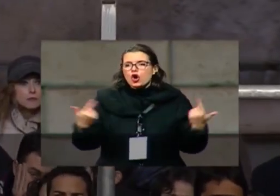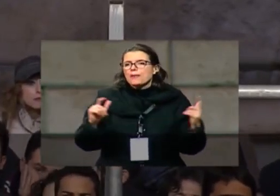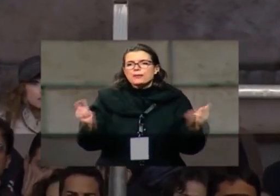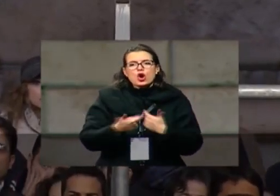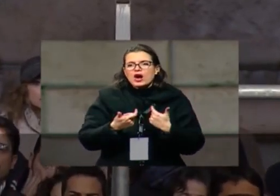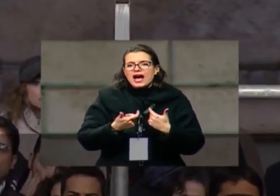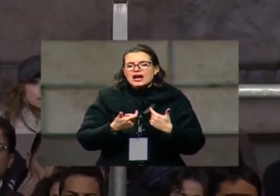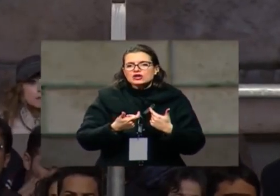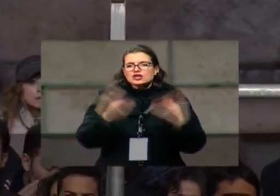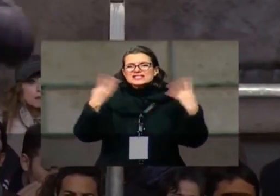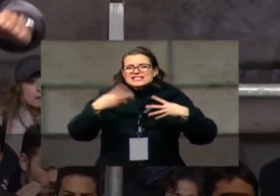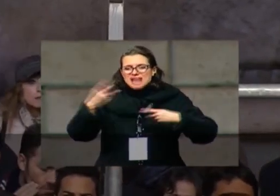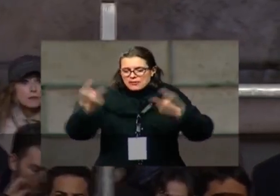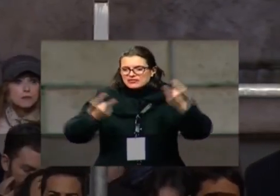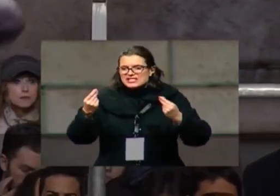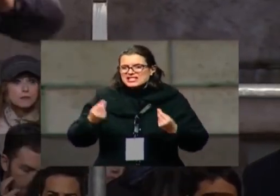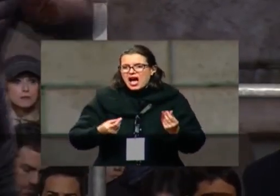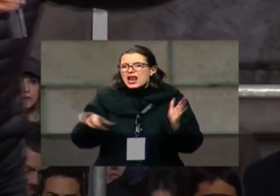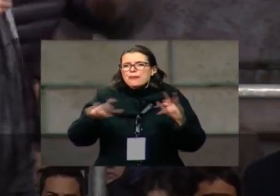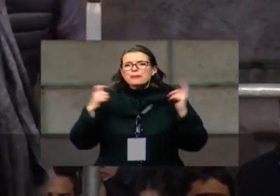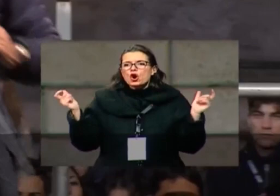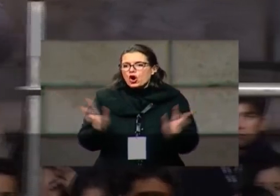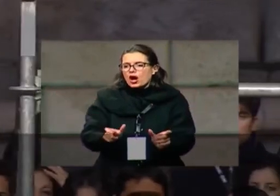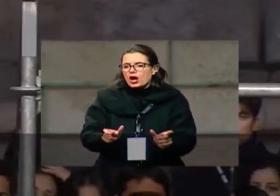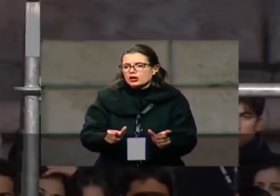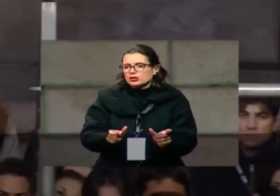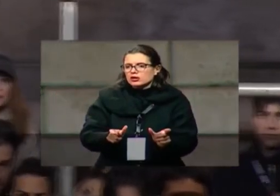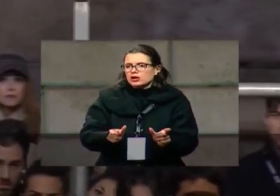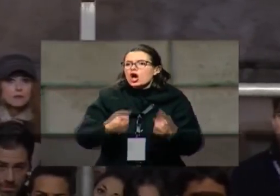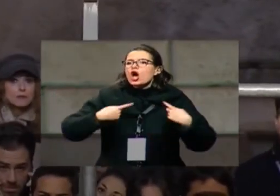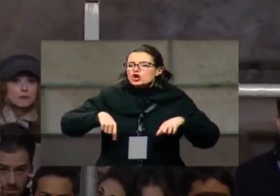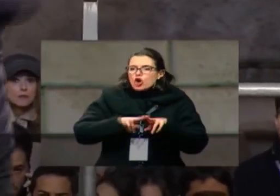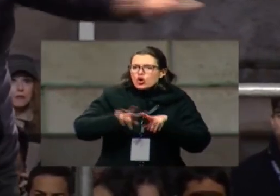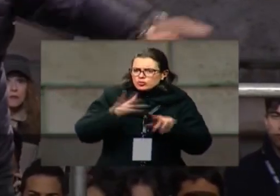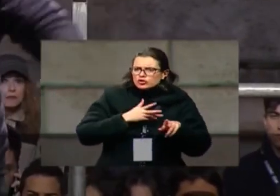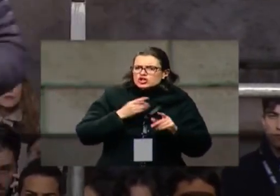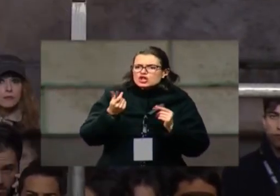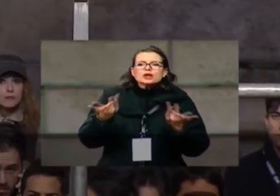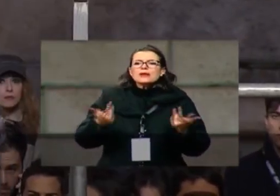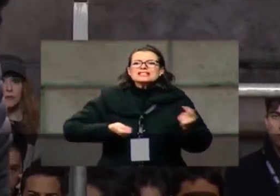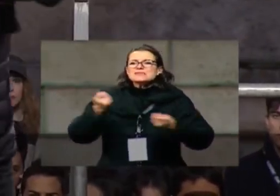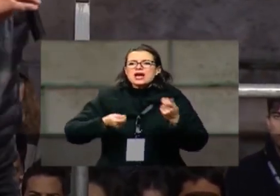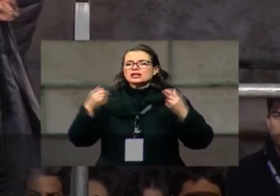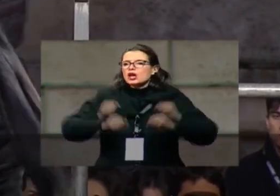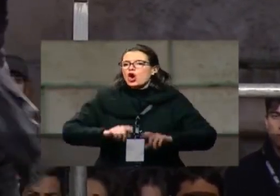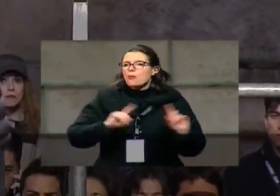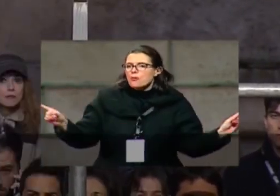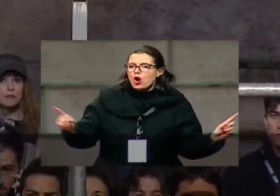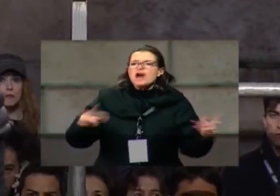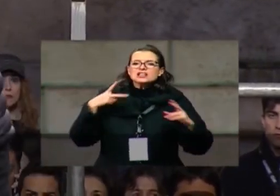bloccato Non puoi fare investimenti i comuni hanno i soldi ma non possono spenderli devono tagliare i servizi e